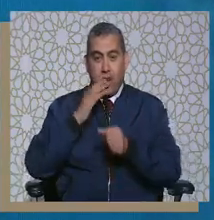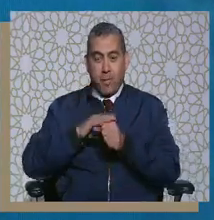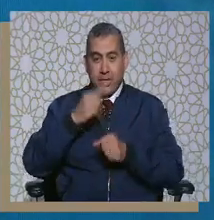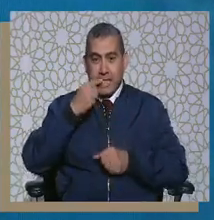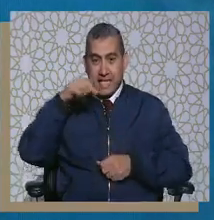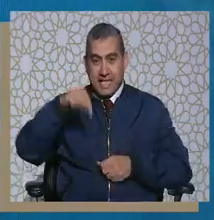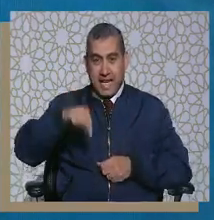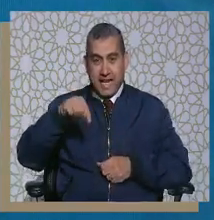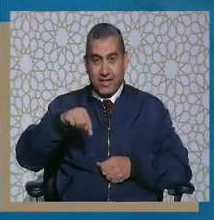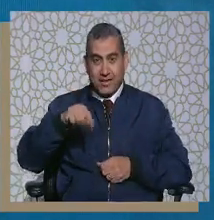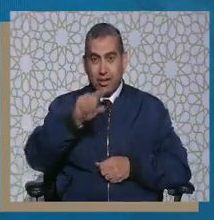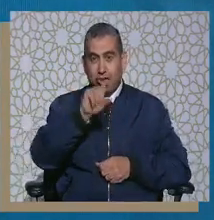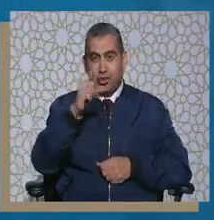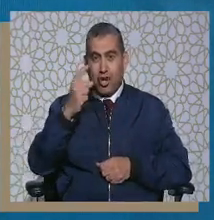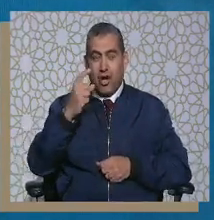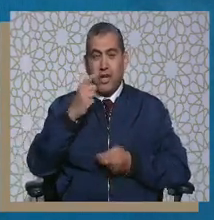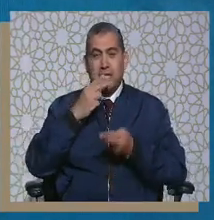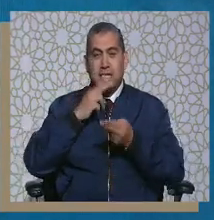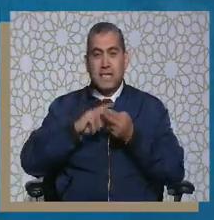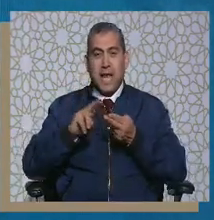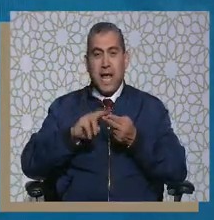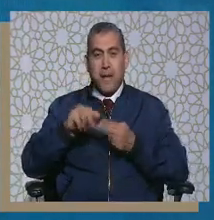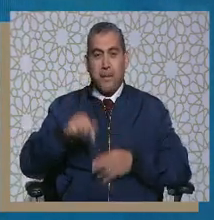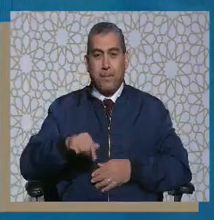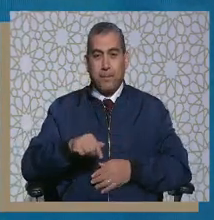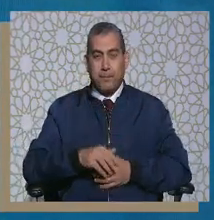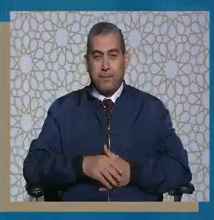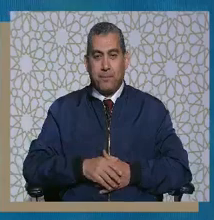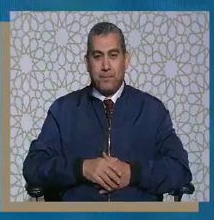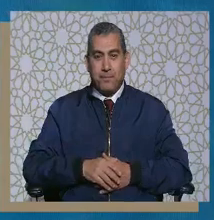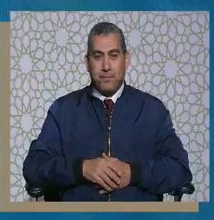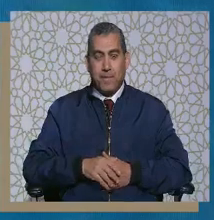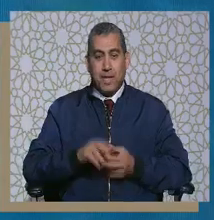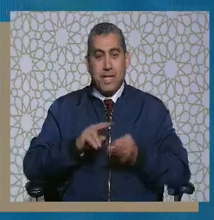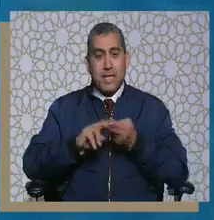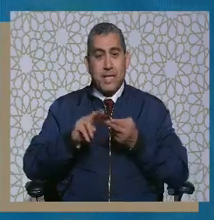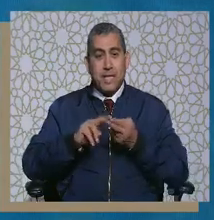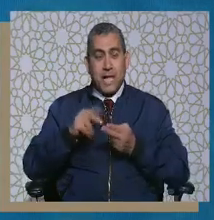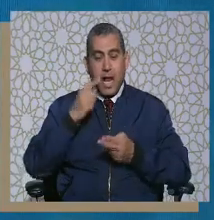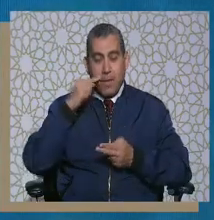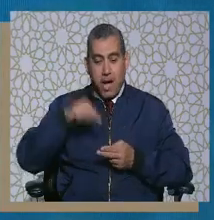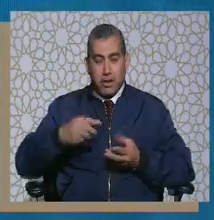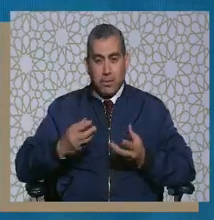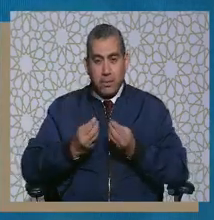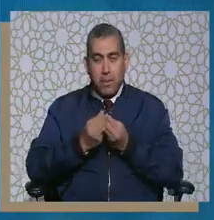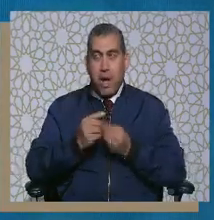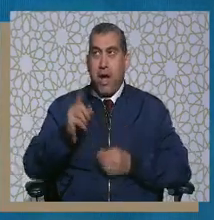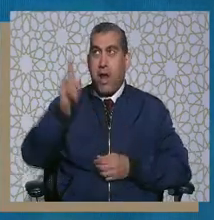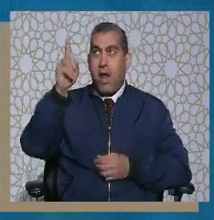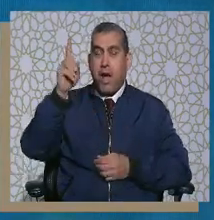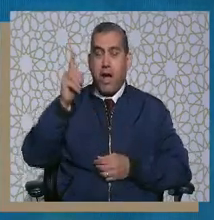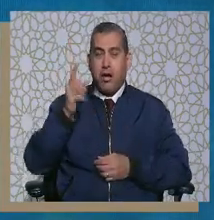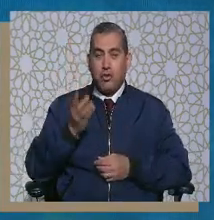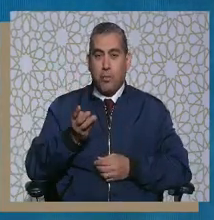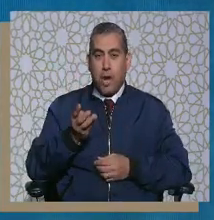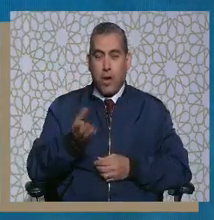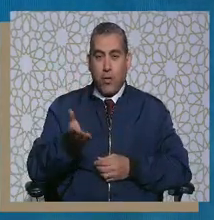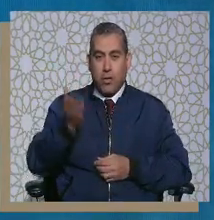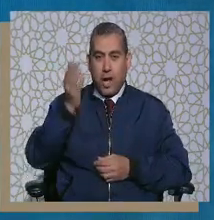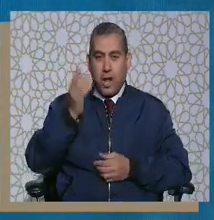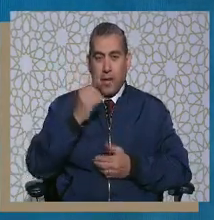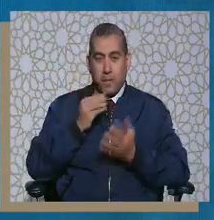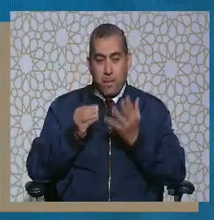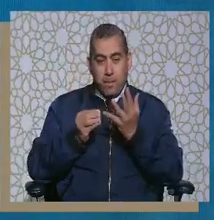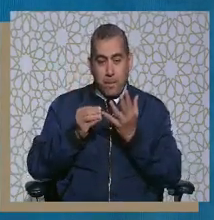دي شهر السلام وهو السلام اللي هنعيش بيه مع الله سبحانه وتعالى والمحطه اللي احنا